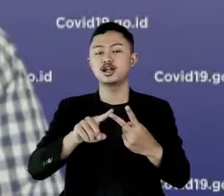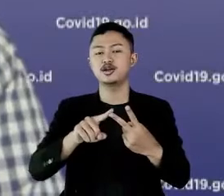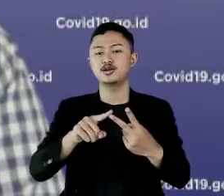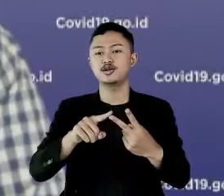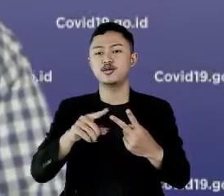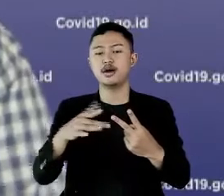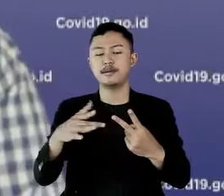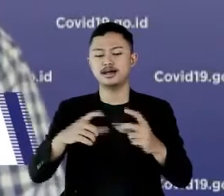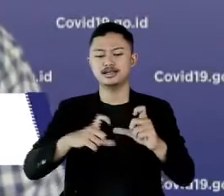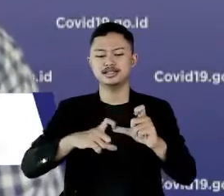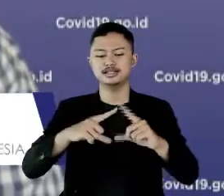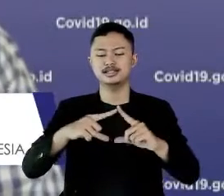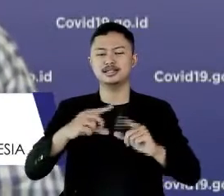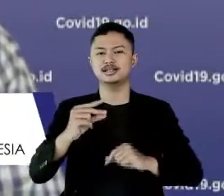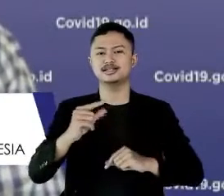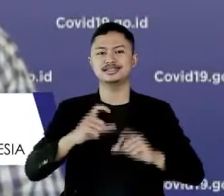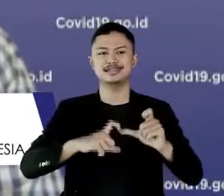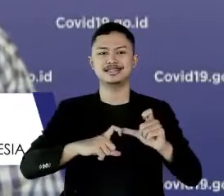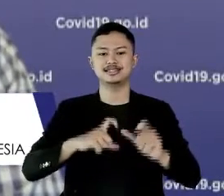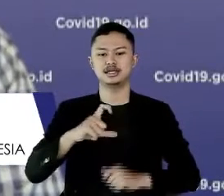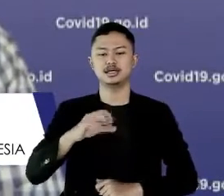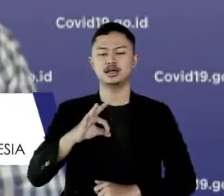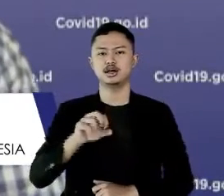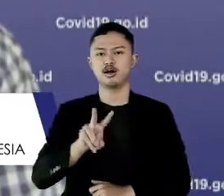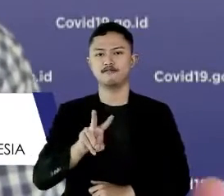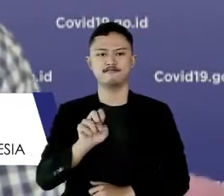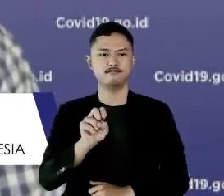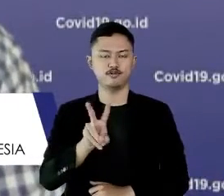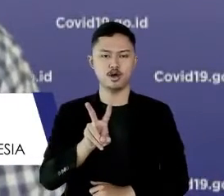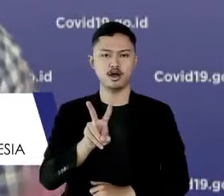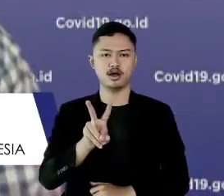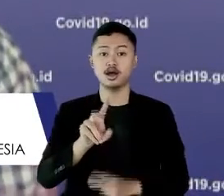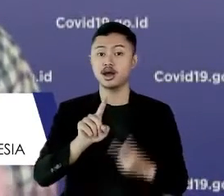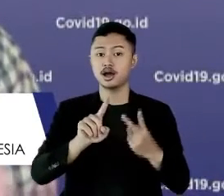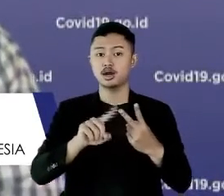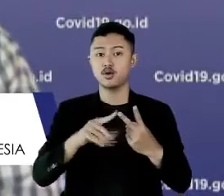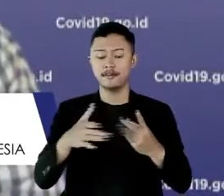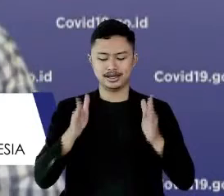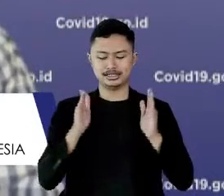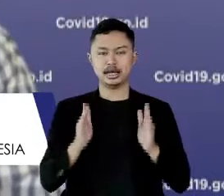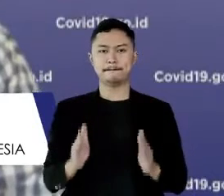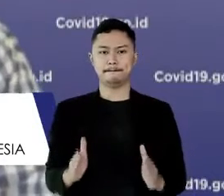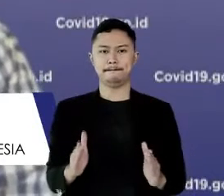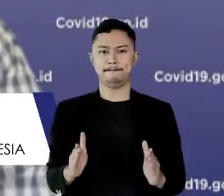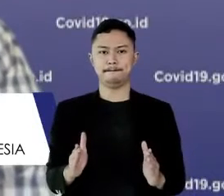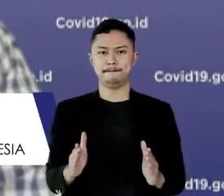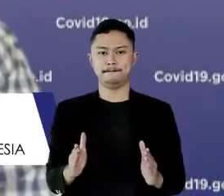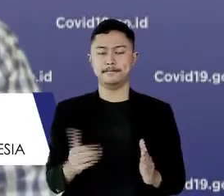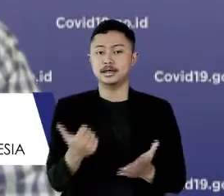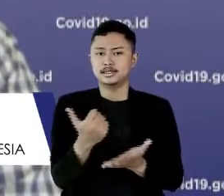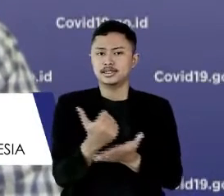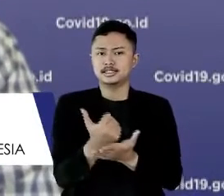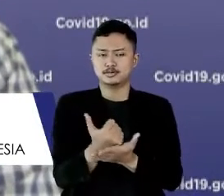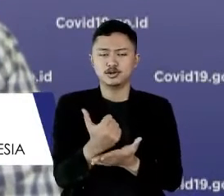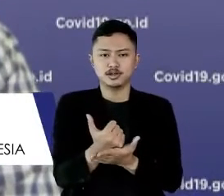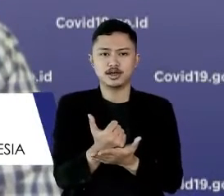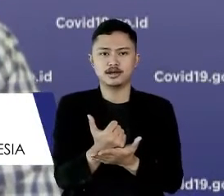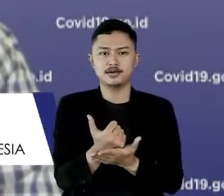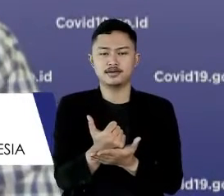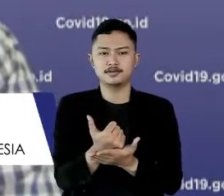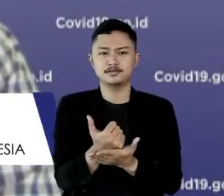dengan SARS-CoV-2 atau COVID-19. Yang kedua adalah perilaku. Ya, jadi sebetulnya yang